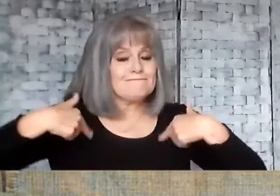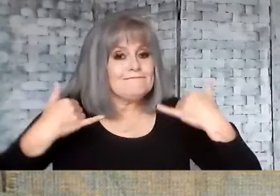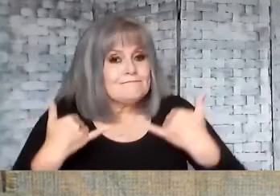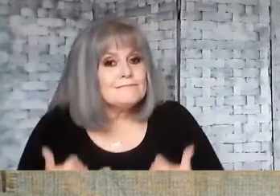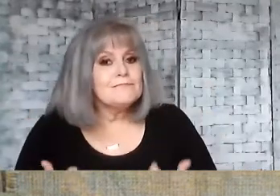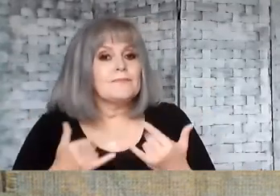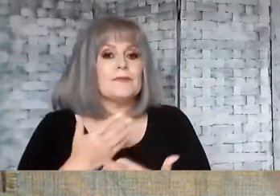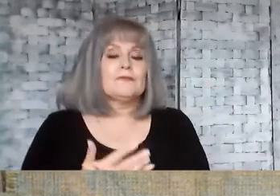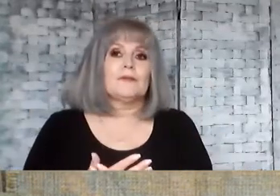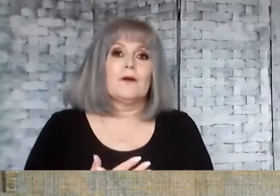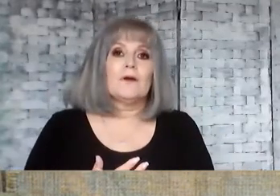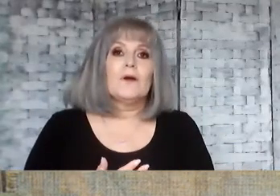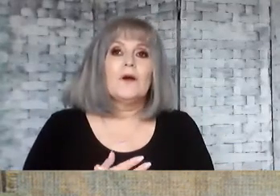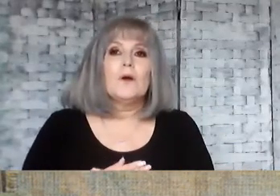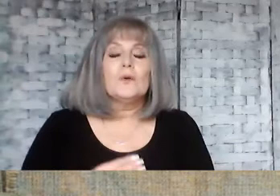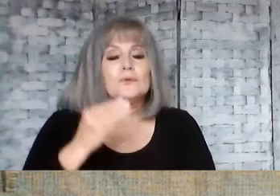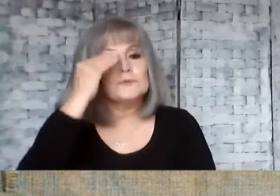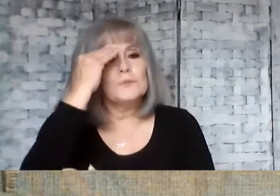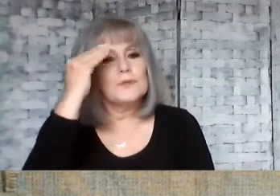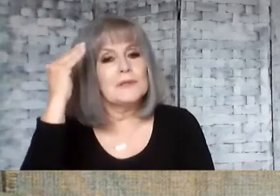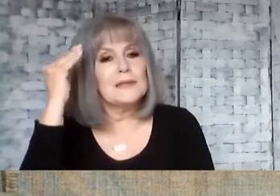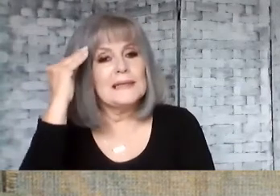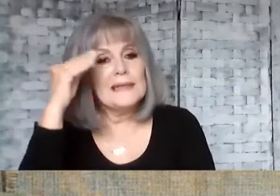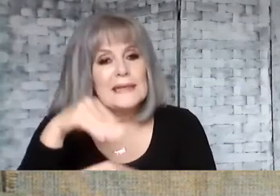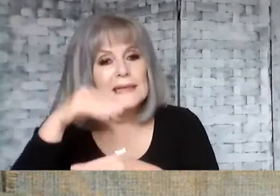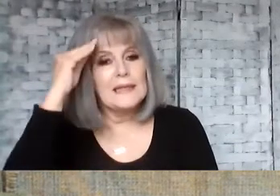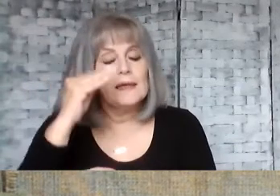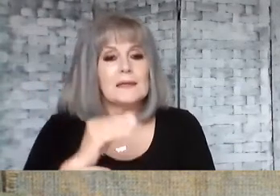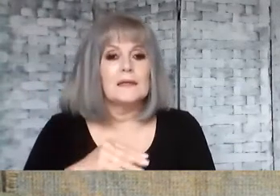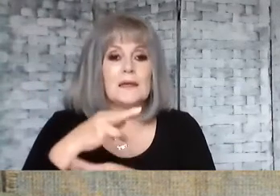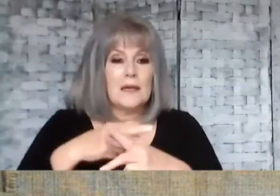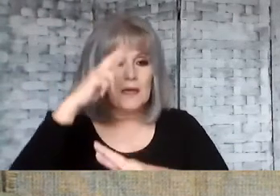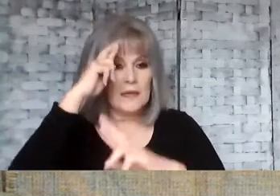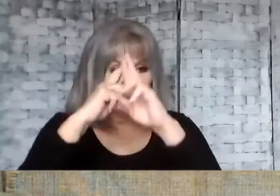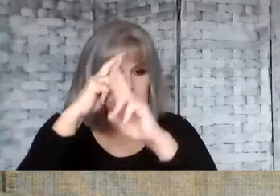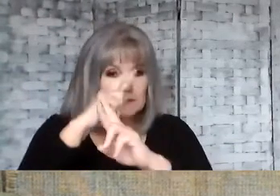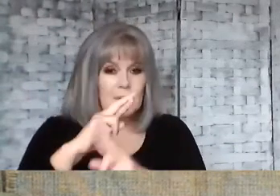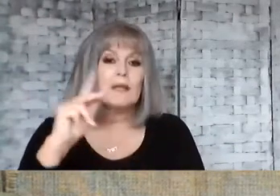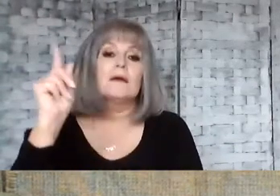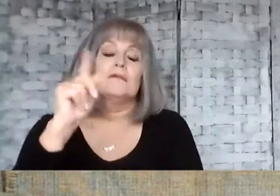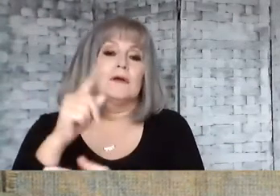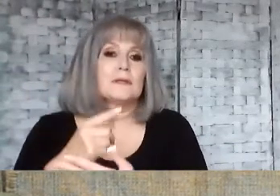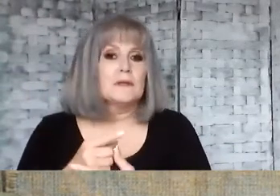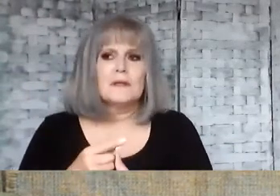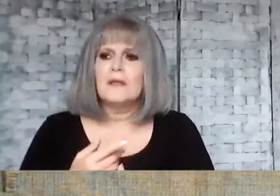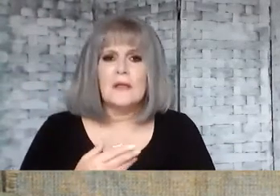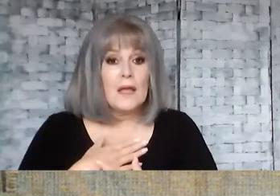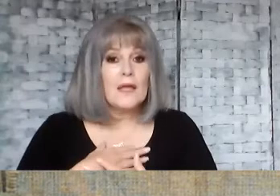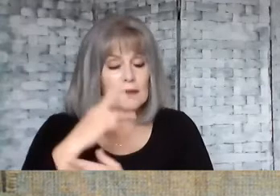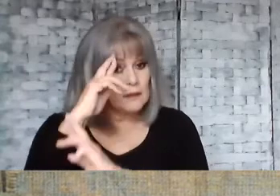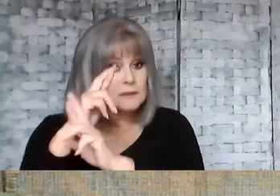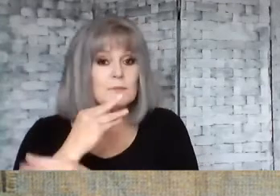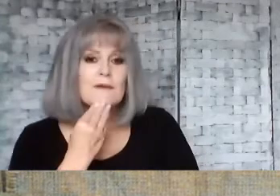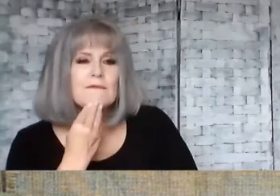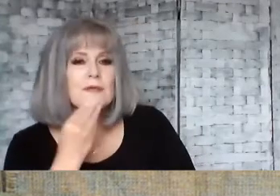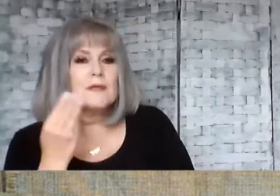was dit een reactie op een verkeerde respect. Misschien als ons die rechte respect terugkrijgt. Ik denk die mensen voor wie ik die meeste respect heb, is ook